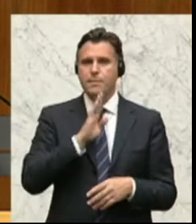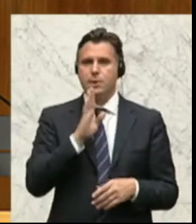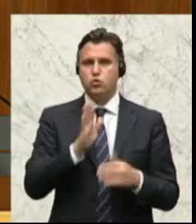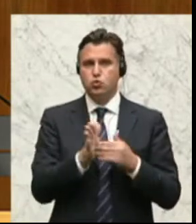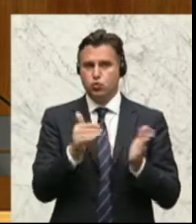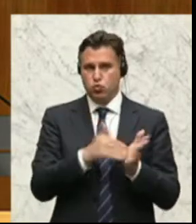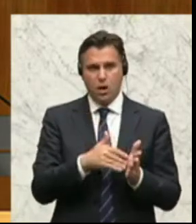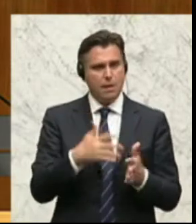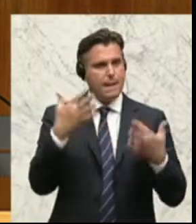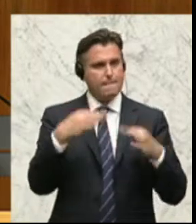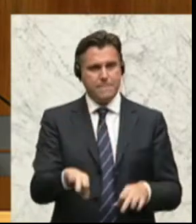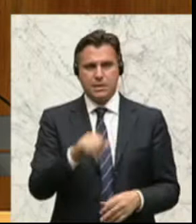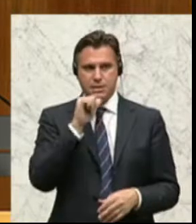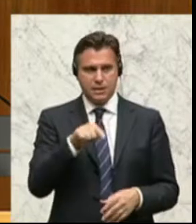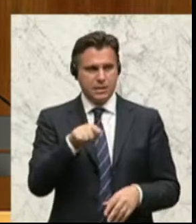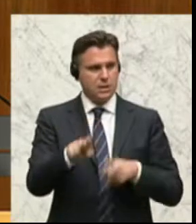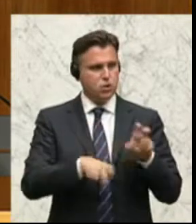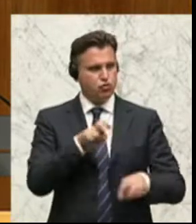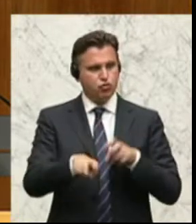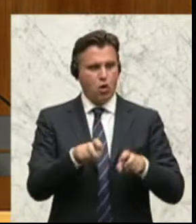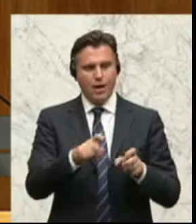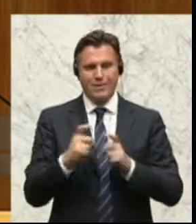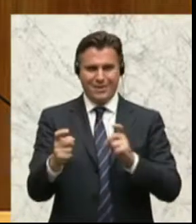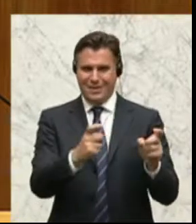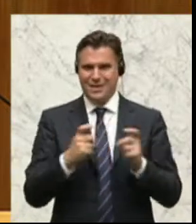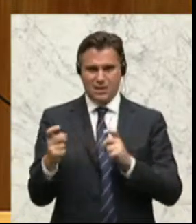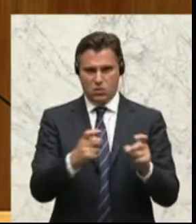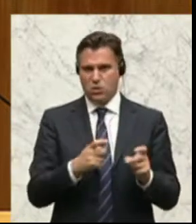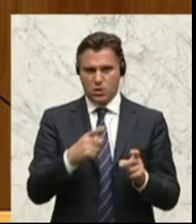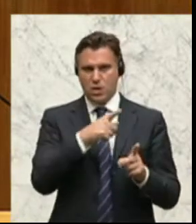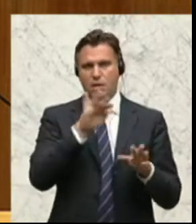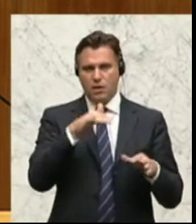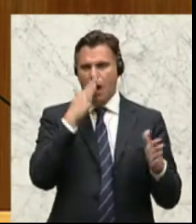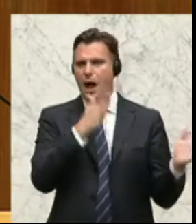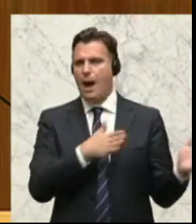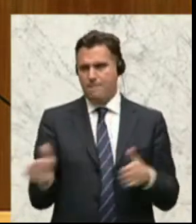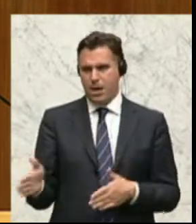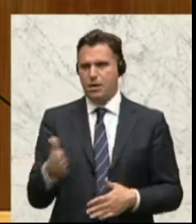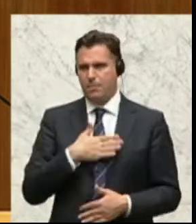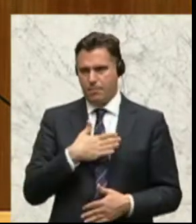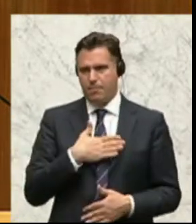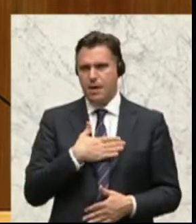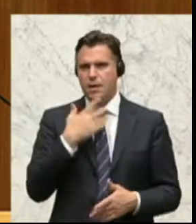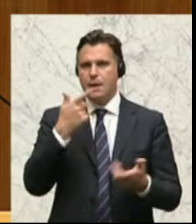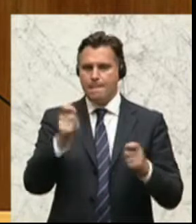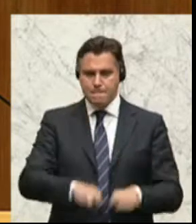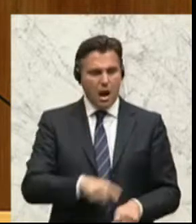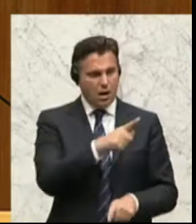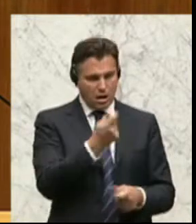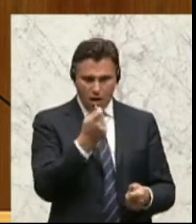und vorne nicht aus. Diese Steuerdiskussion ist ein Ablenkungsmanöver, das ist mein Punkt. Bei den Banken brennt der Hut,